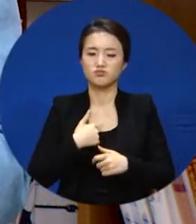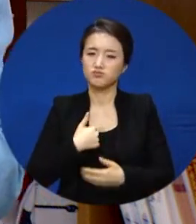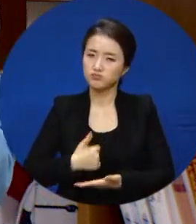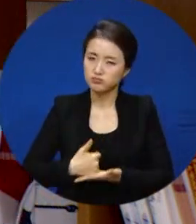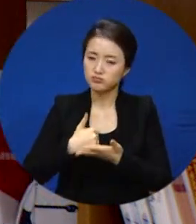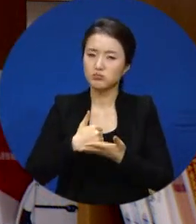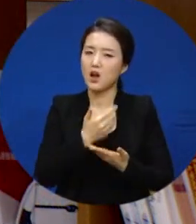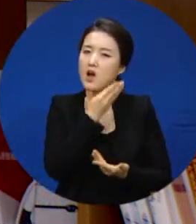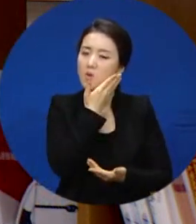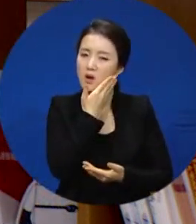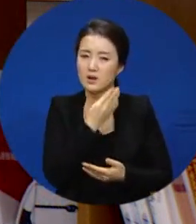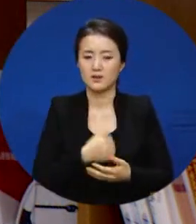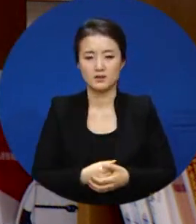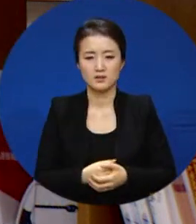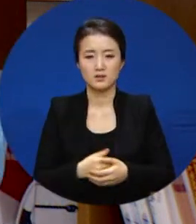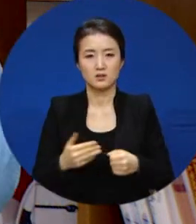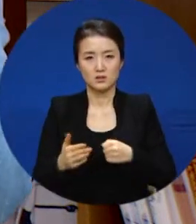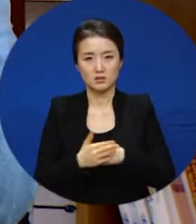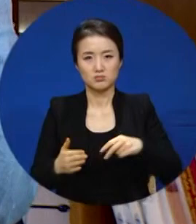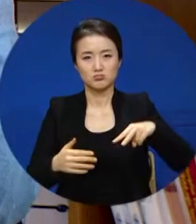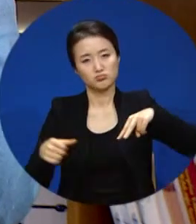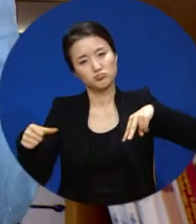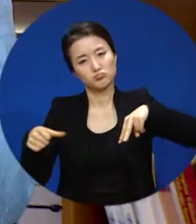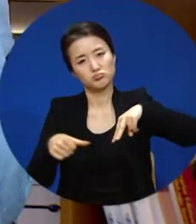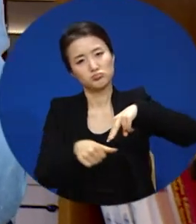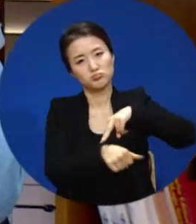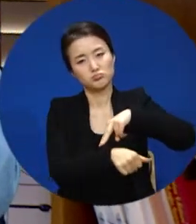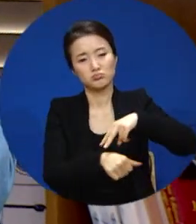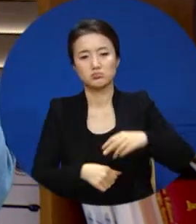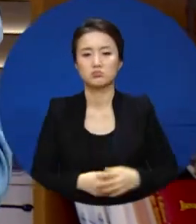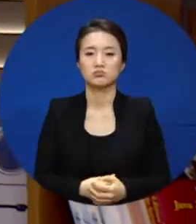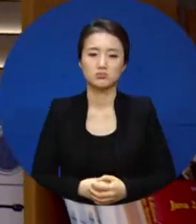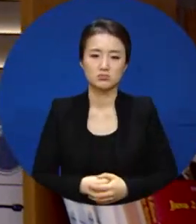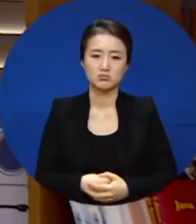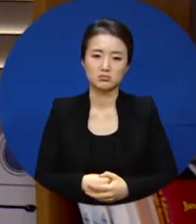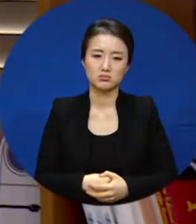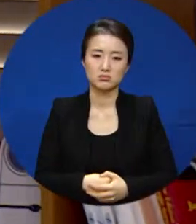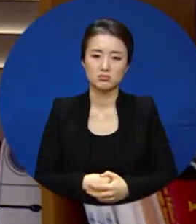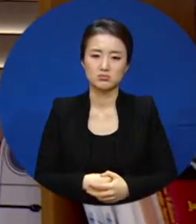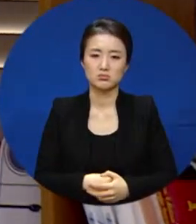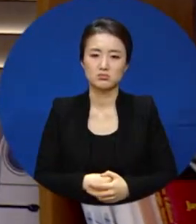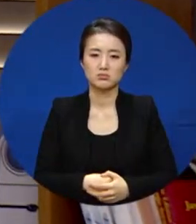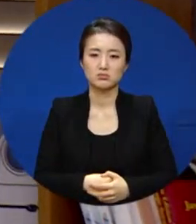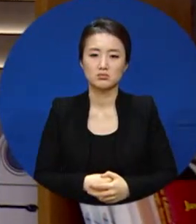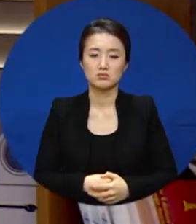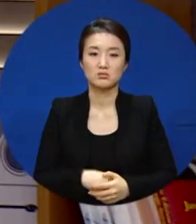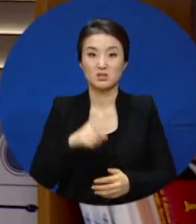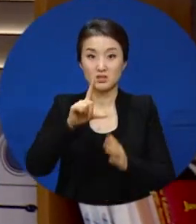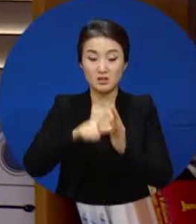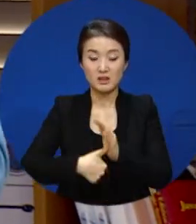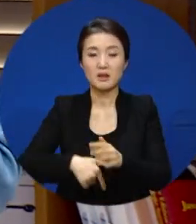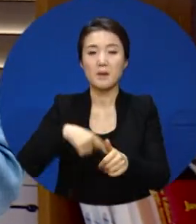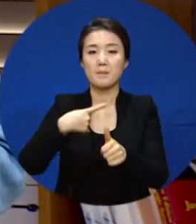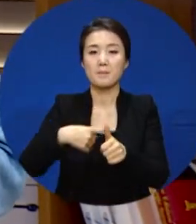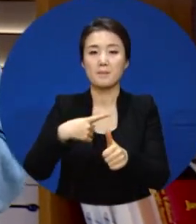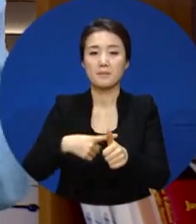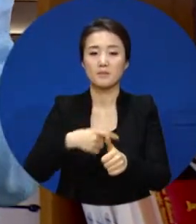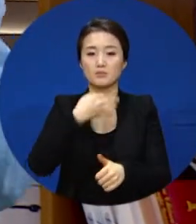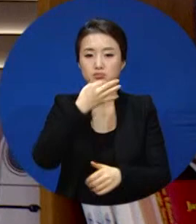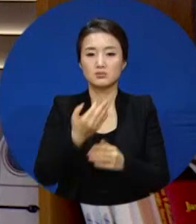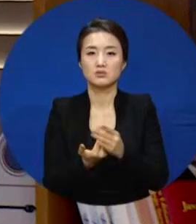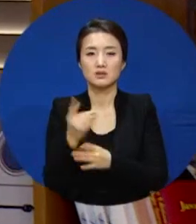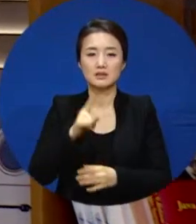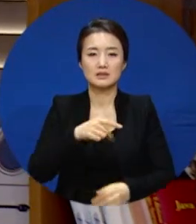그 불량배 의 가량의 사회를 개처럼 켜서 채 나가죠 그때 한 신의 별명이 또 하나 생각 사타구니